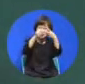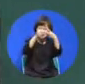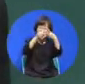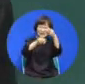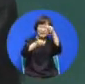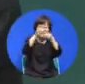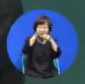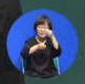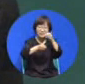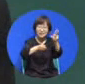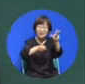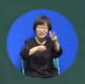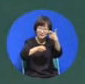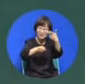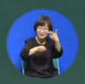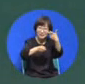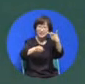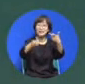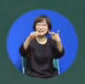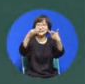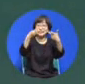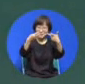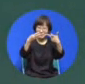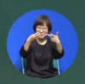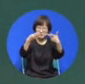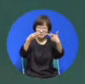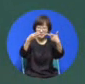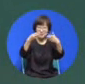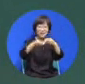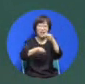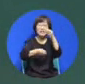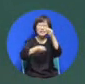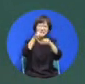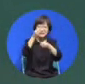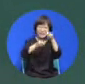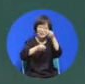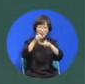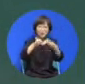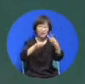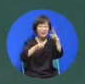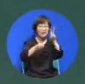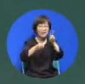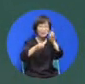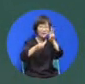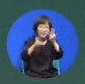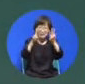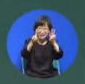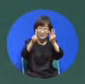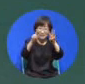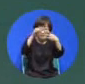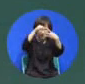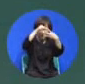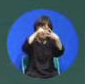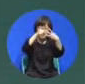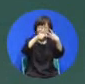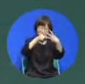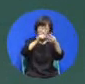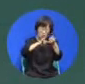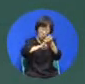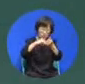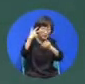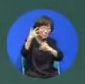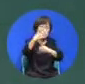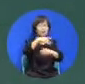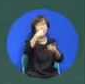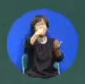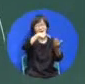시편 17편 3절. And Psalm chapter 17 verse 3. 시편 23편 1절. And Psalm 23 verse 1.